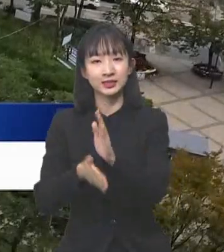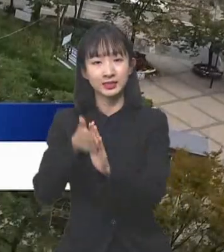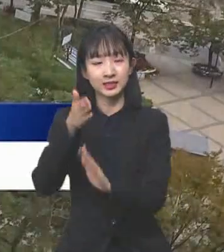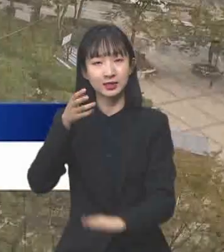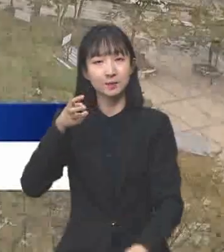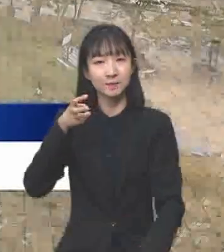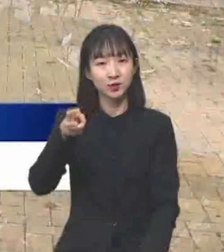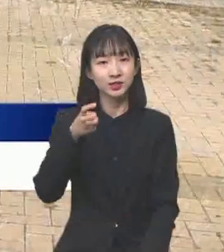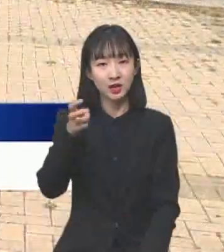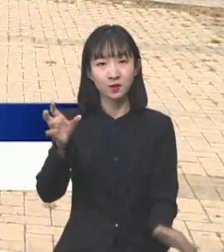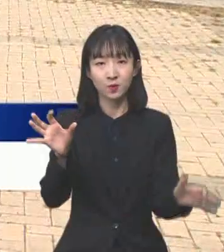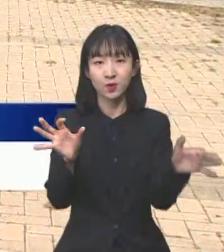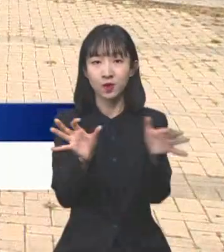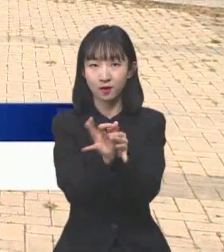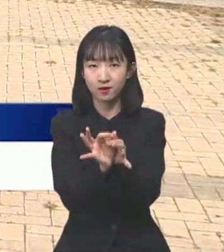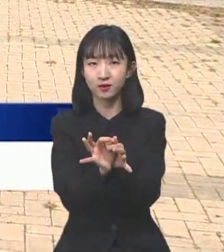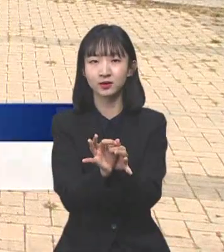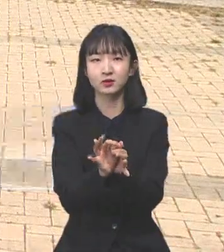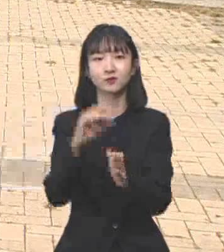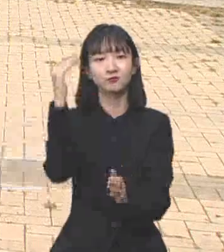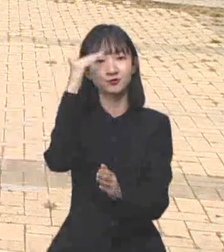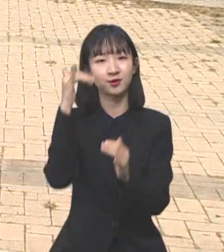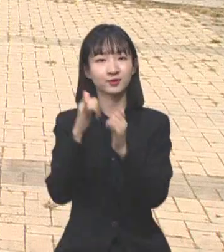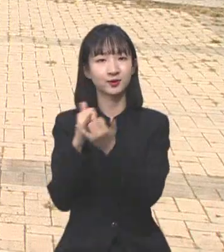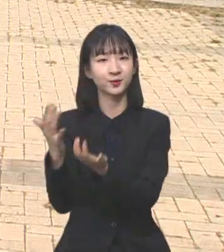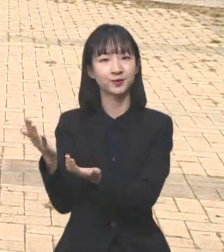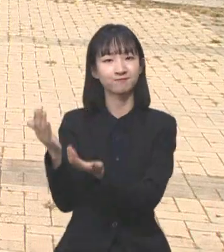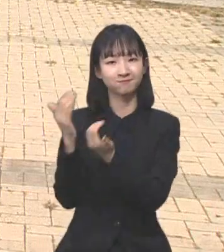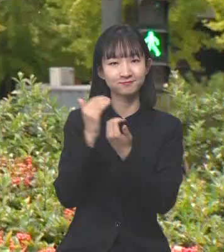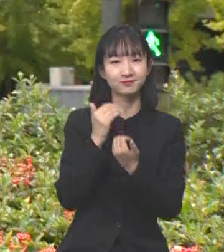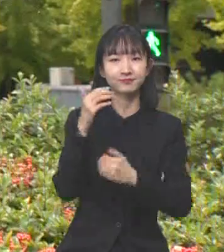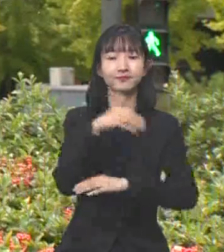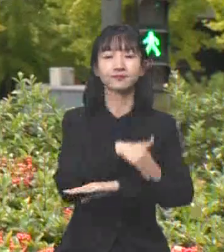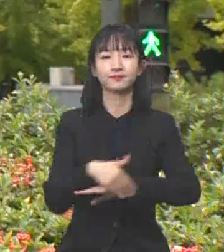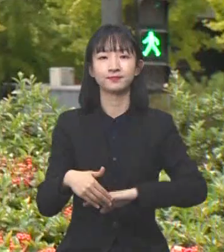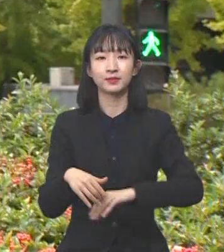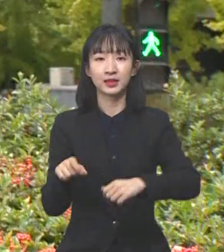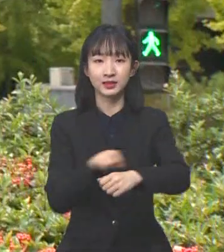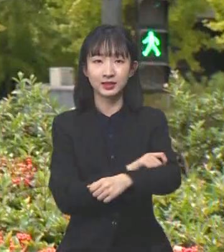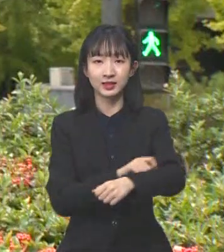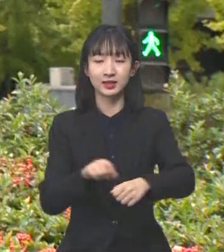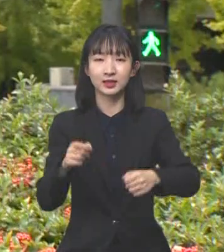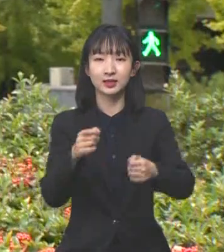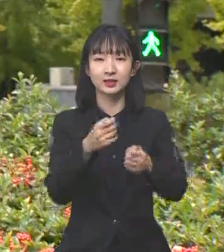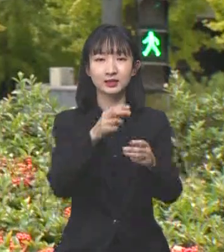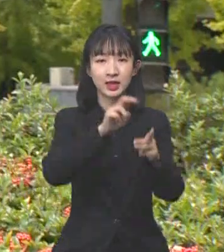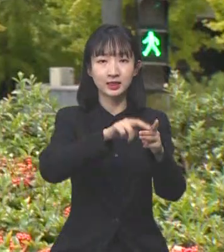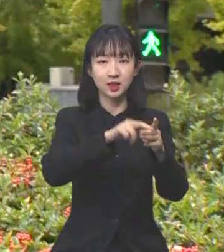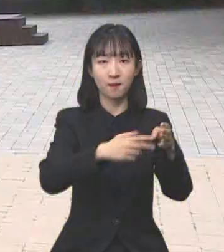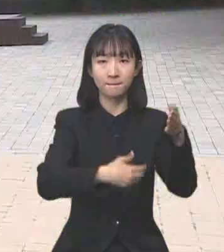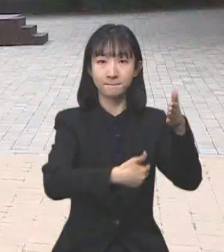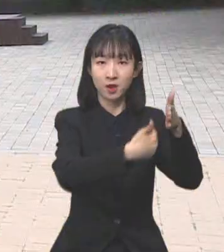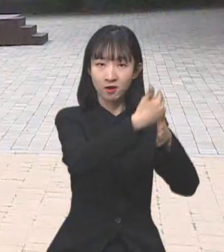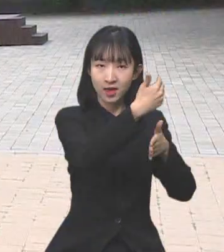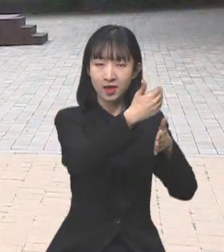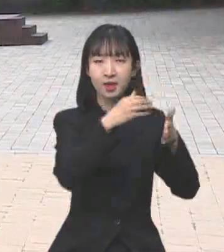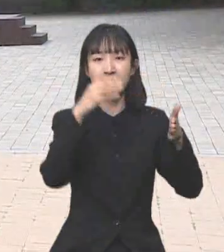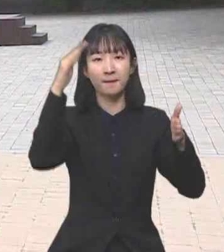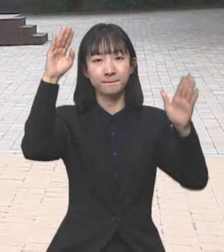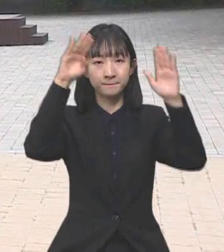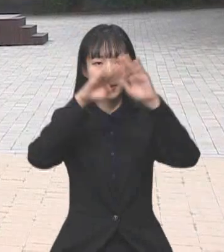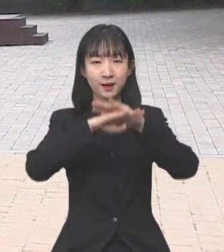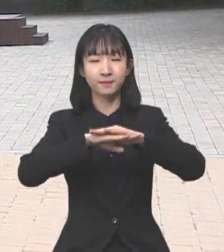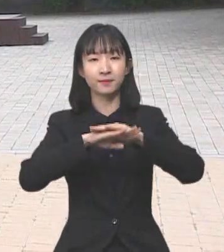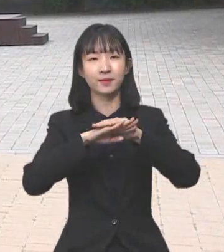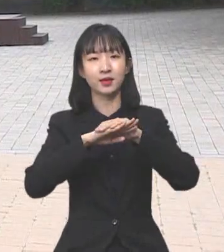연계에 관광객들의 발길도 이끌 계획입니다 특히 데이터 센터 벽면을 이용하는 야간 경관 은